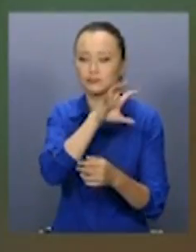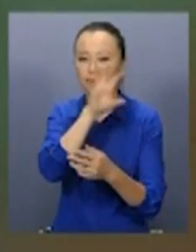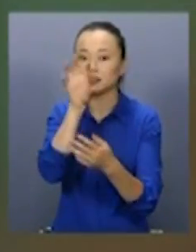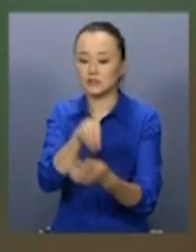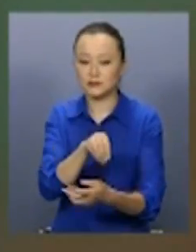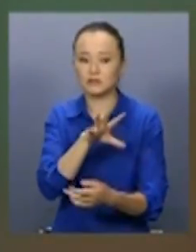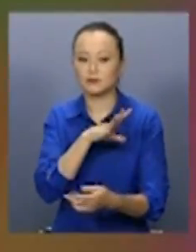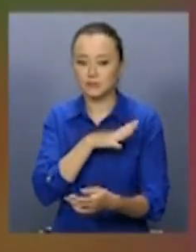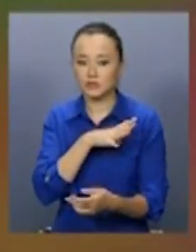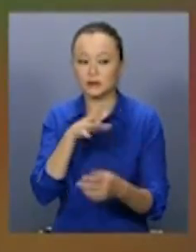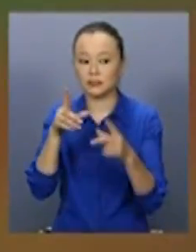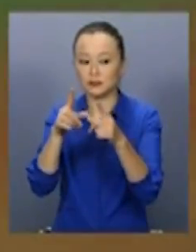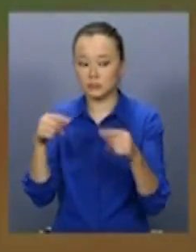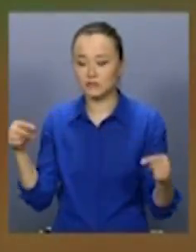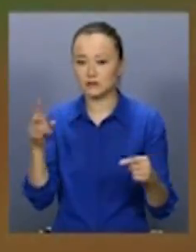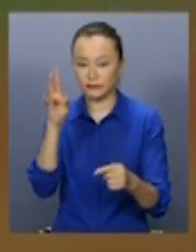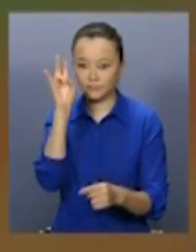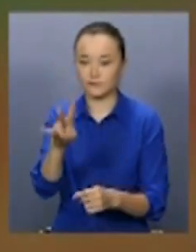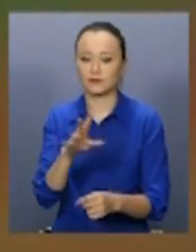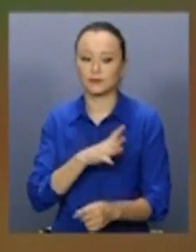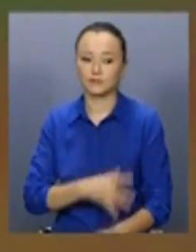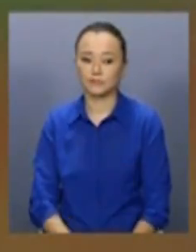алыпты. Айыр боп содан қалыпты.